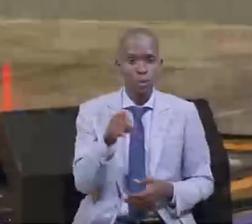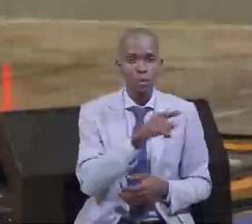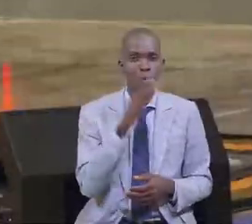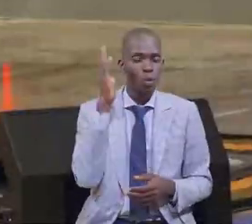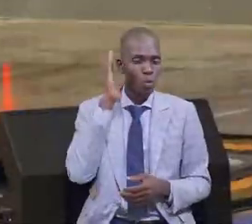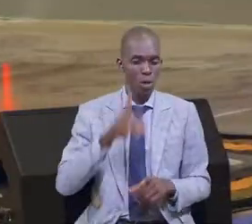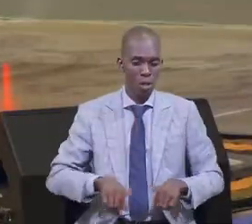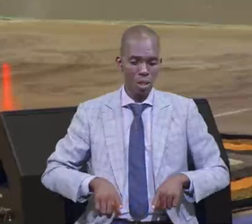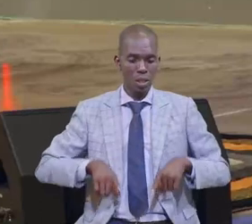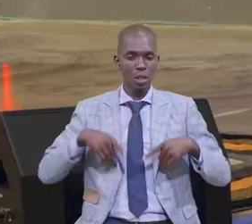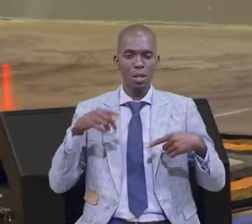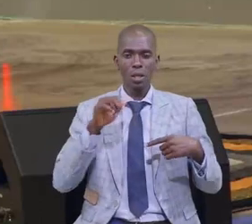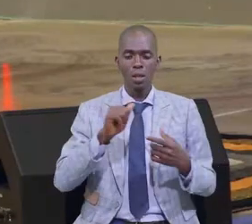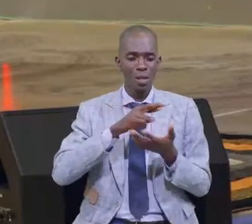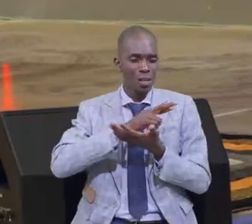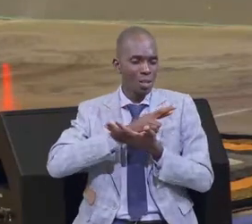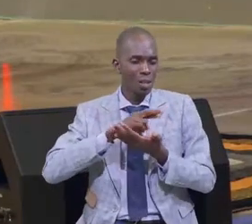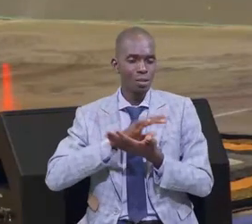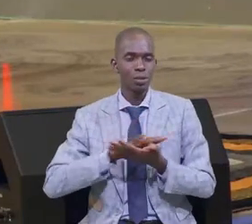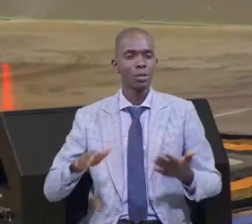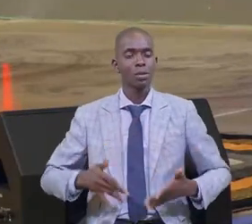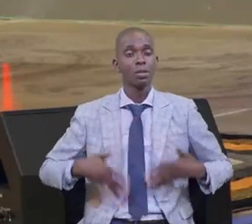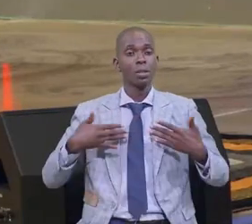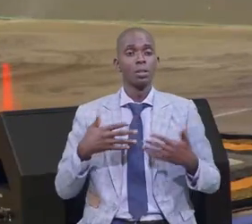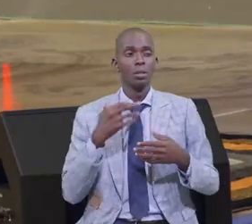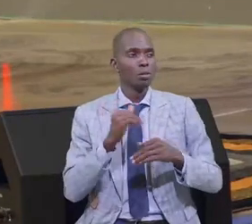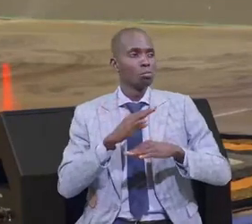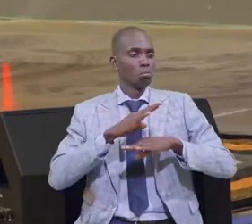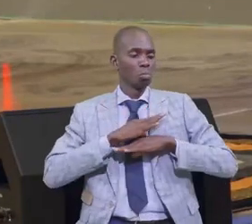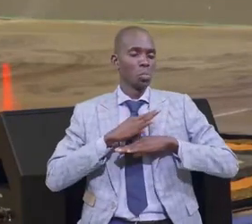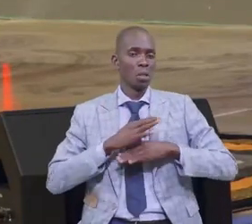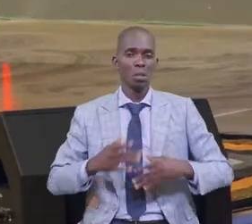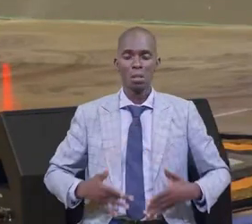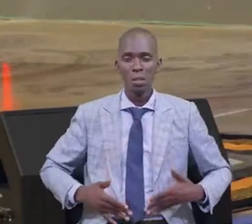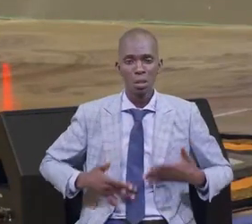vas mener la vie de justice. Tu vas mener une vie